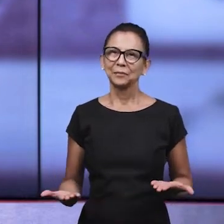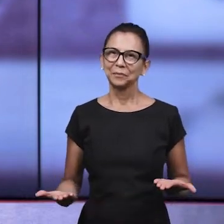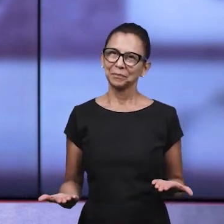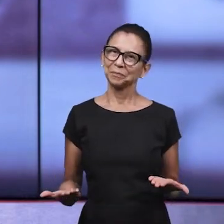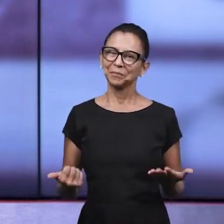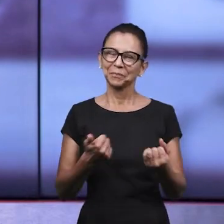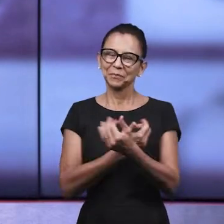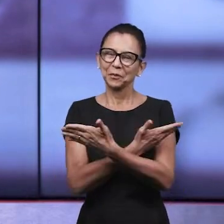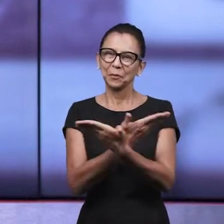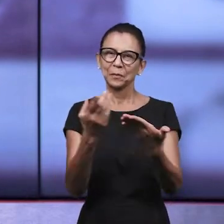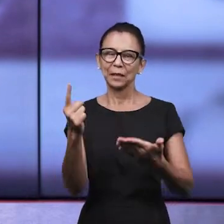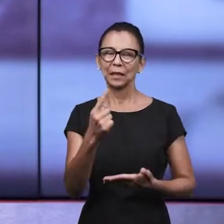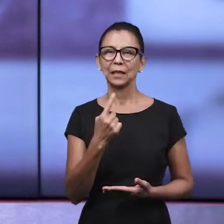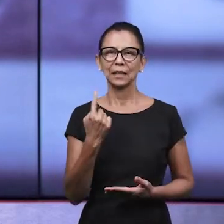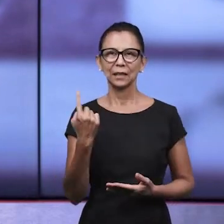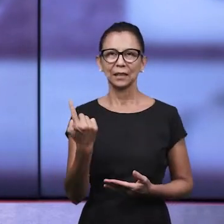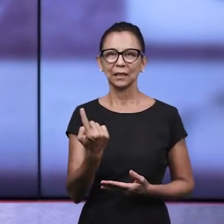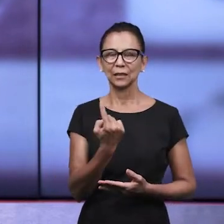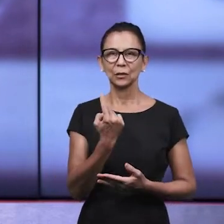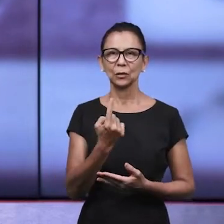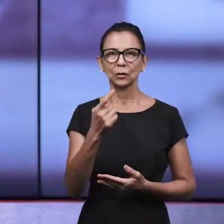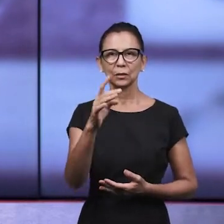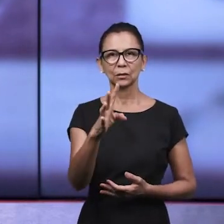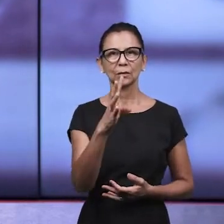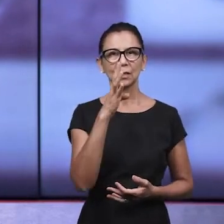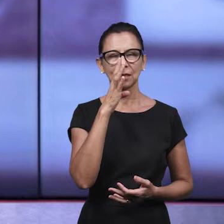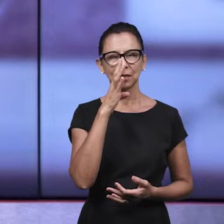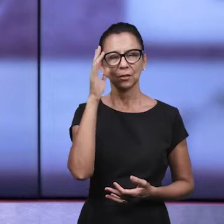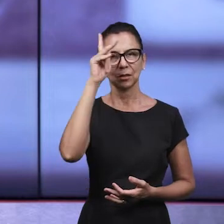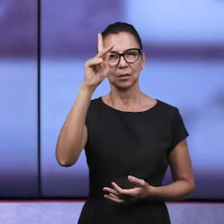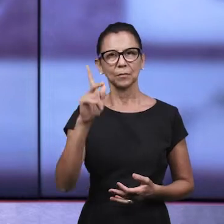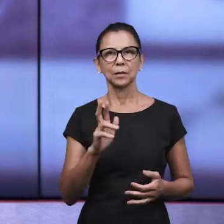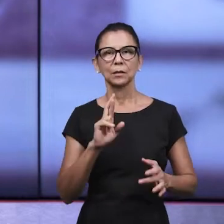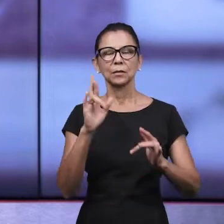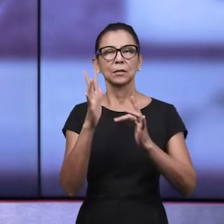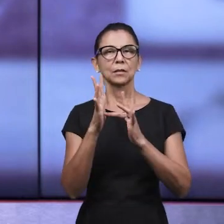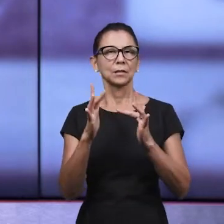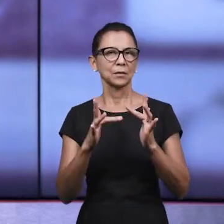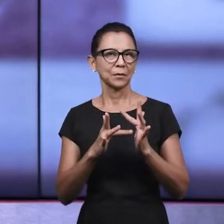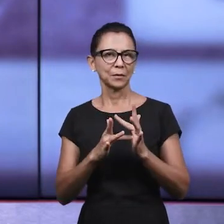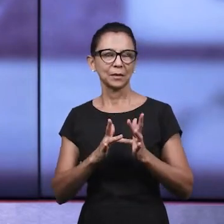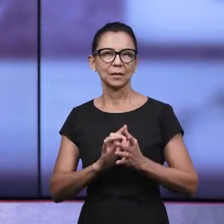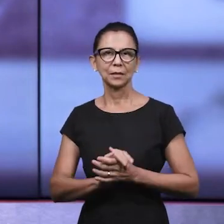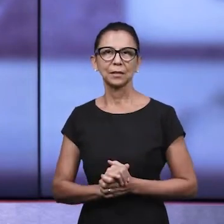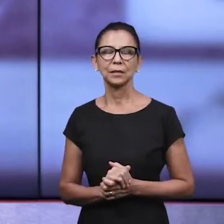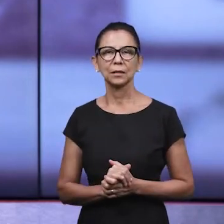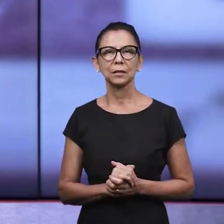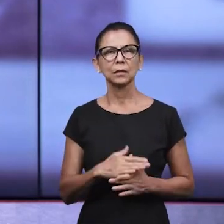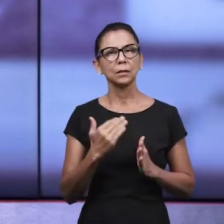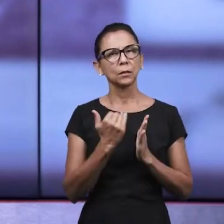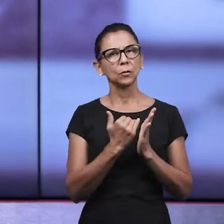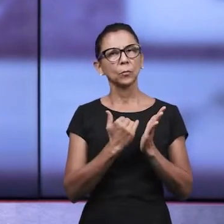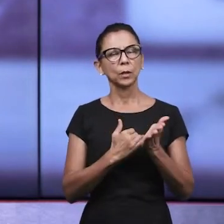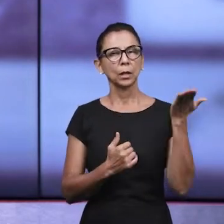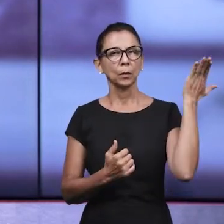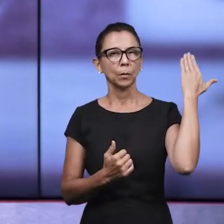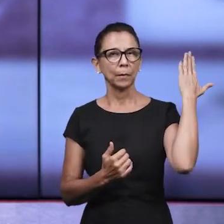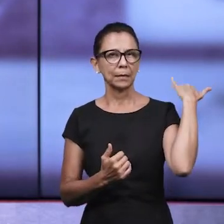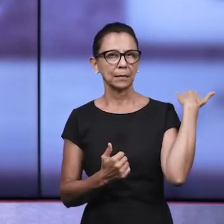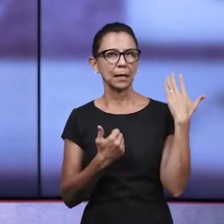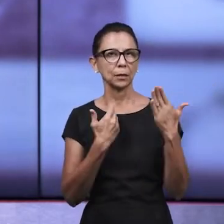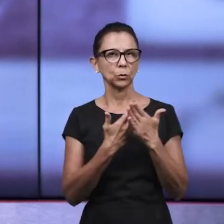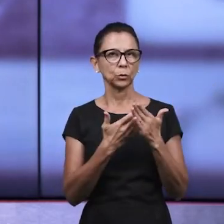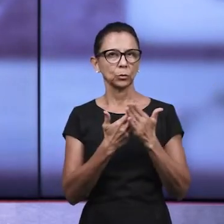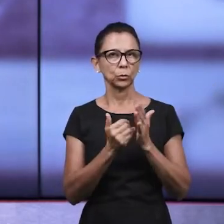Nous saluons à vous qui nous assistez dans la paix du Seigneur Jésus. Dans l'épisode précédent, dans le